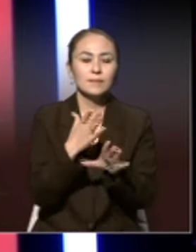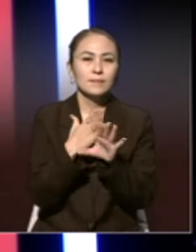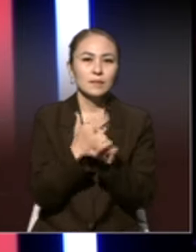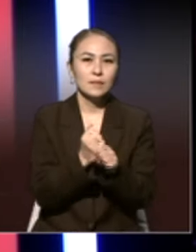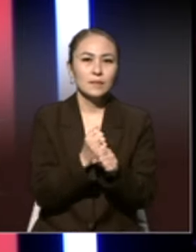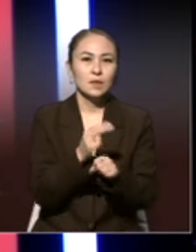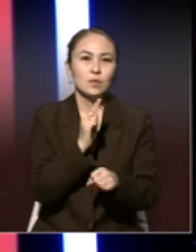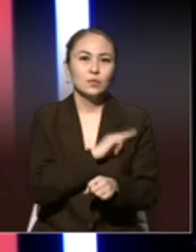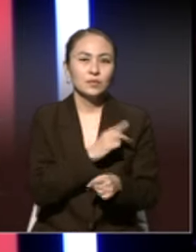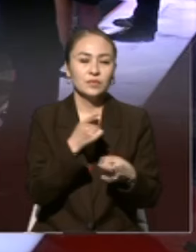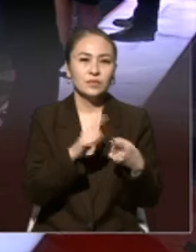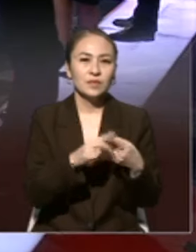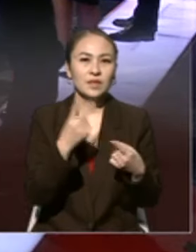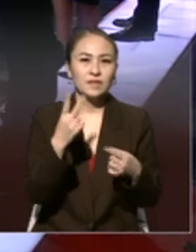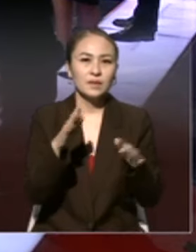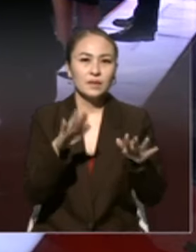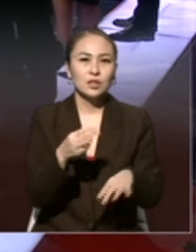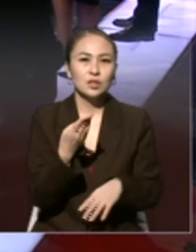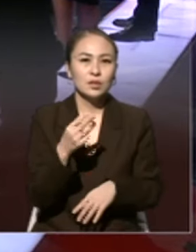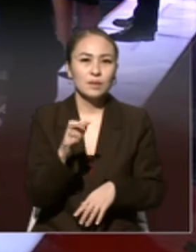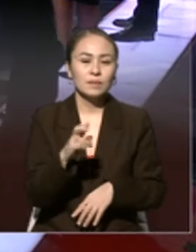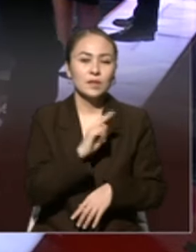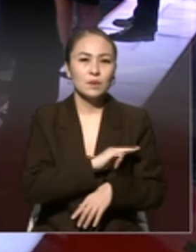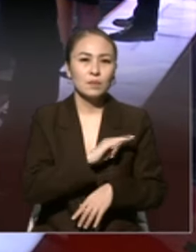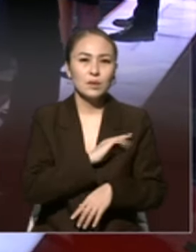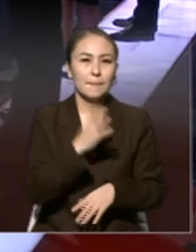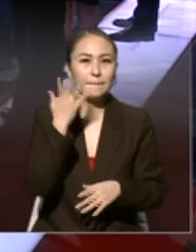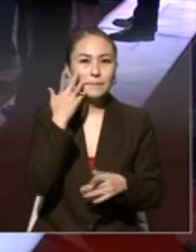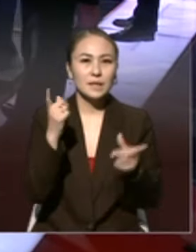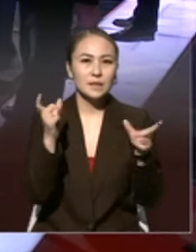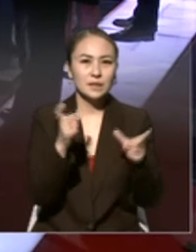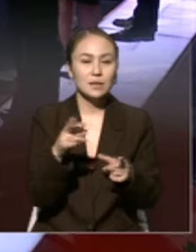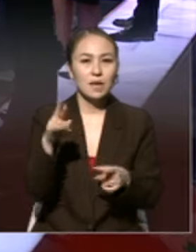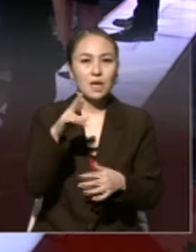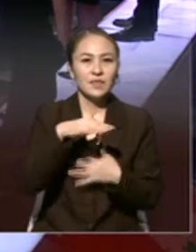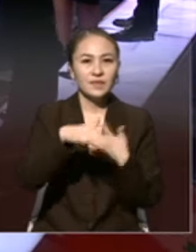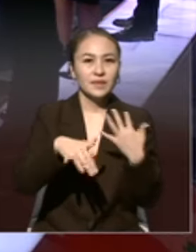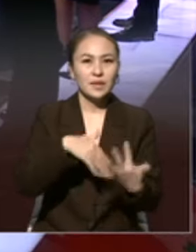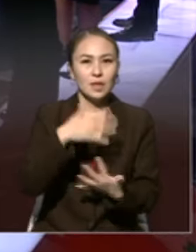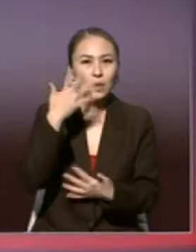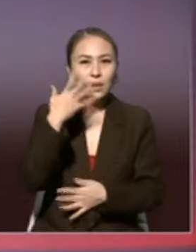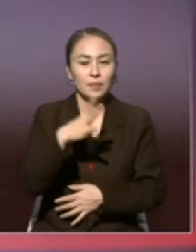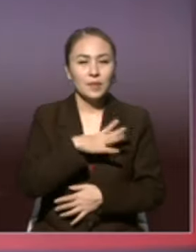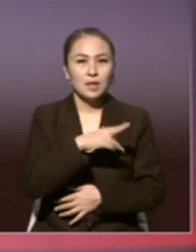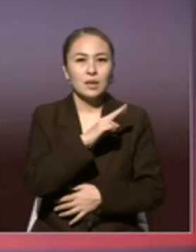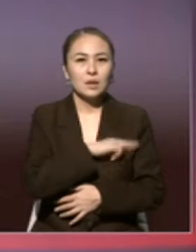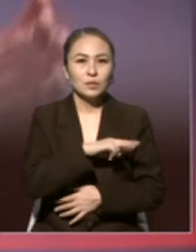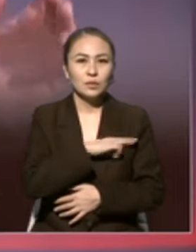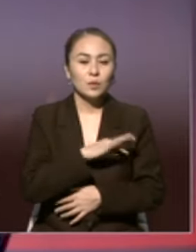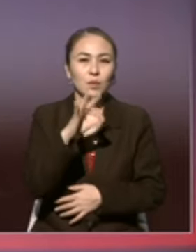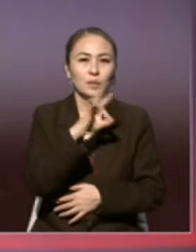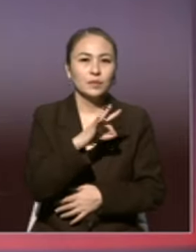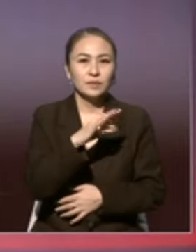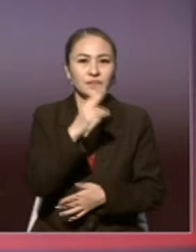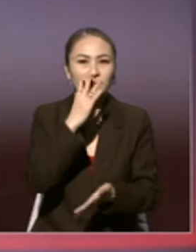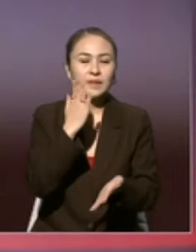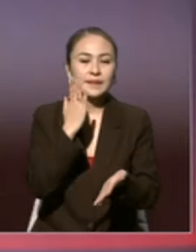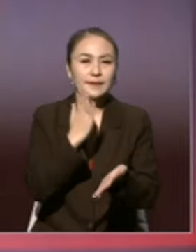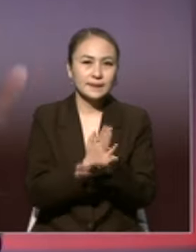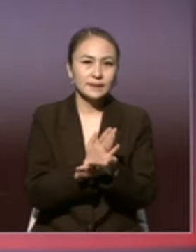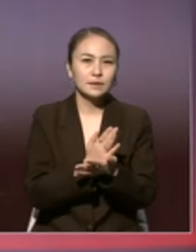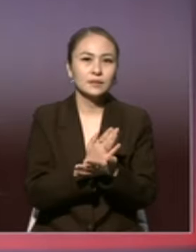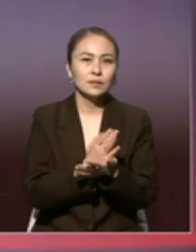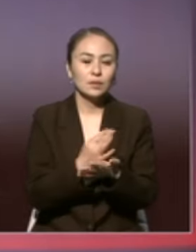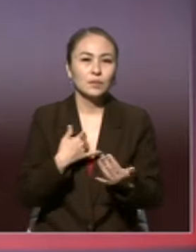Жұмыс бабымен өзім екі жедел штаб мүшесі болғанмын осы пандемия кезінде және қаңтар оқиғасы кезінде. Жұмыс істеген туралы енді белгілі, бірақ